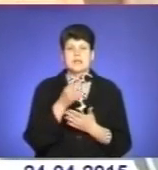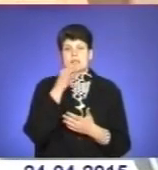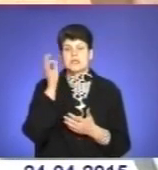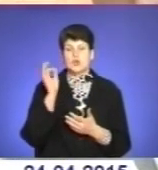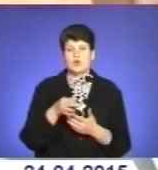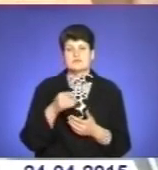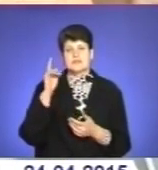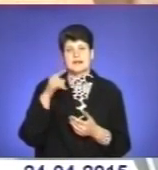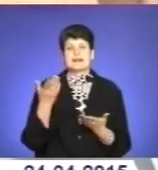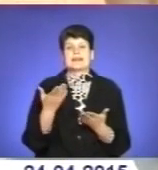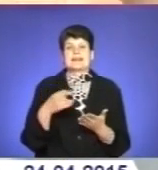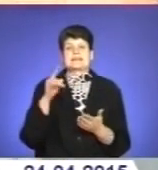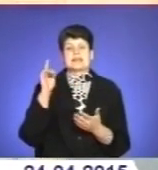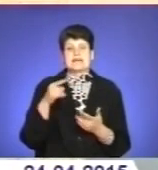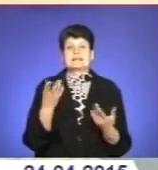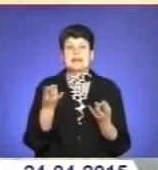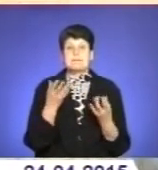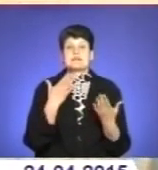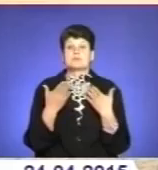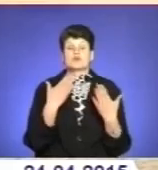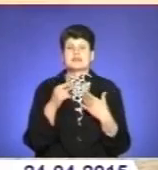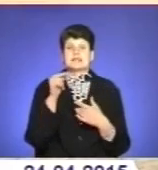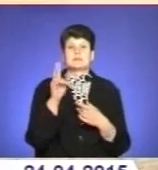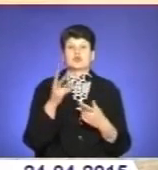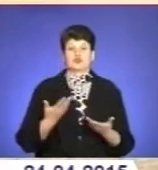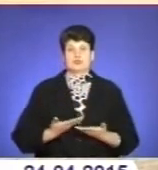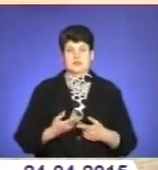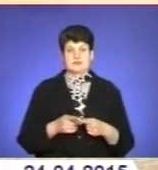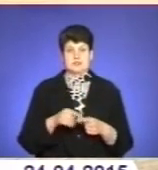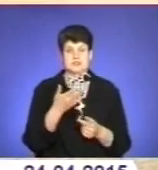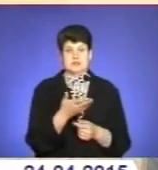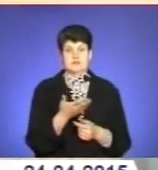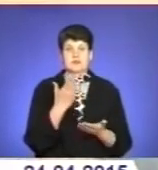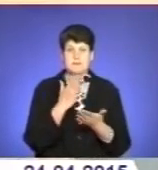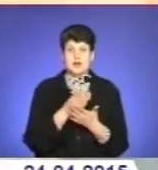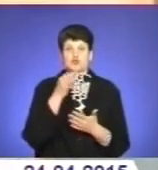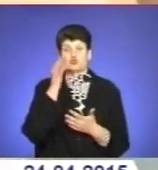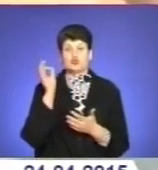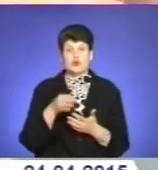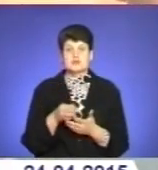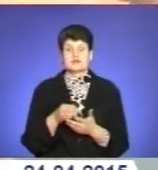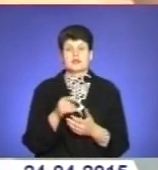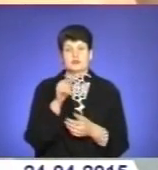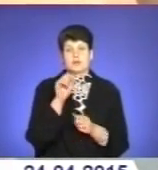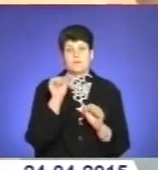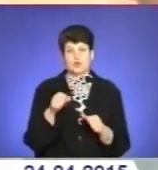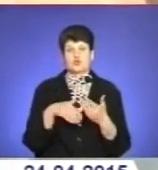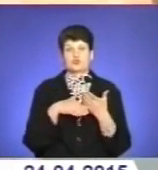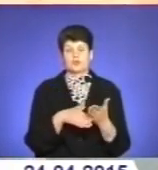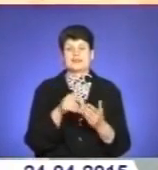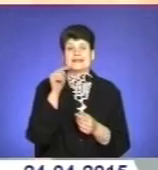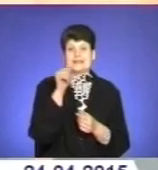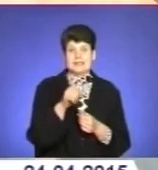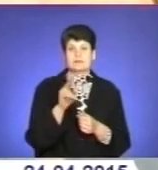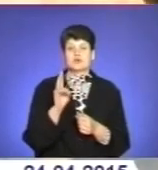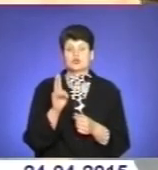якісь знання, і треба спілкуватися з тими, хто пережив це все. Бо вони мають досвід, і щоб вони можуть допомогти тому, тим, хто,